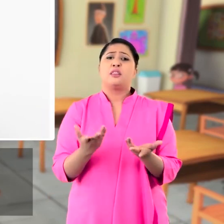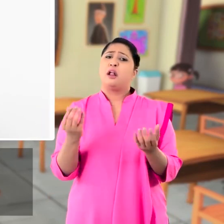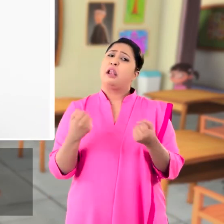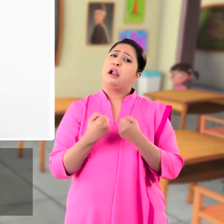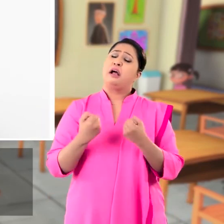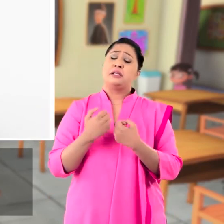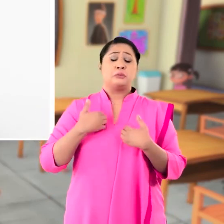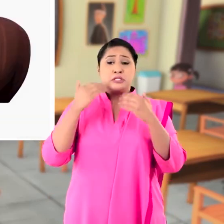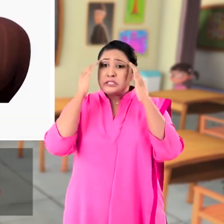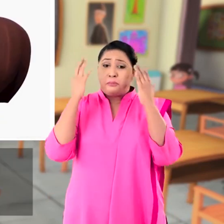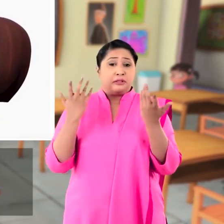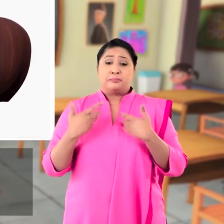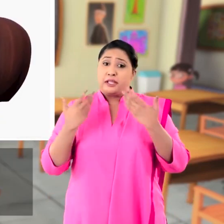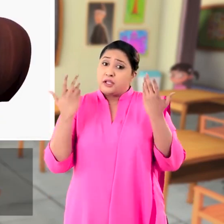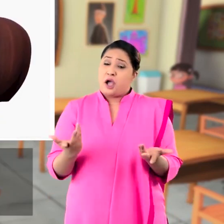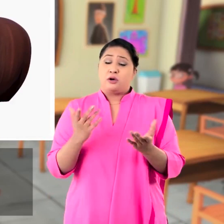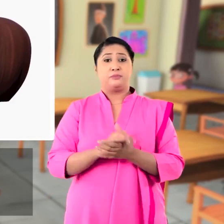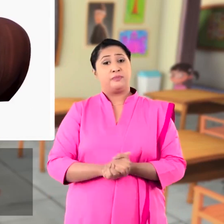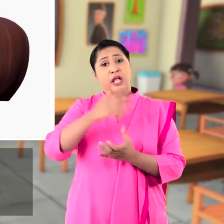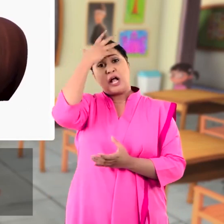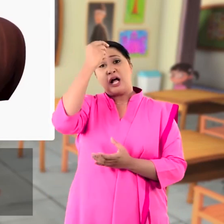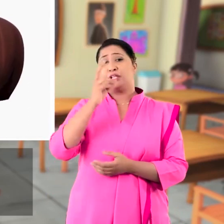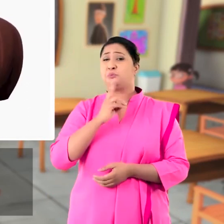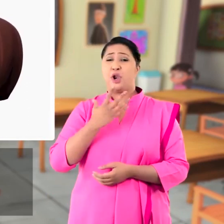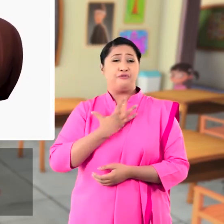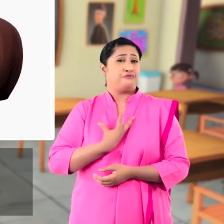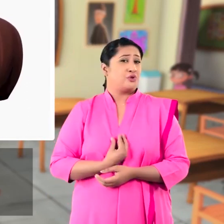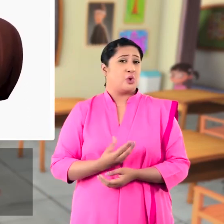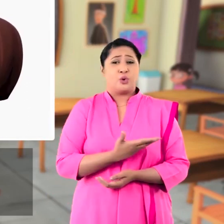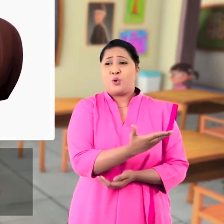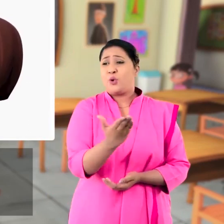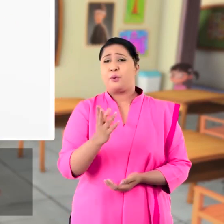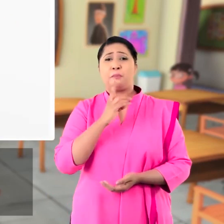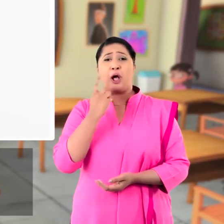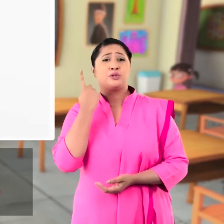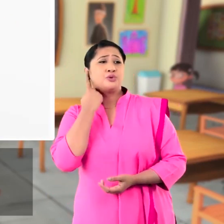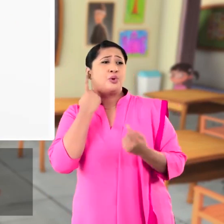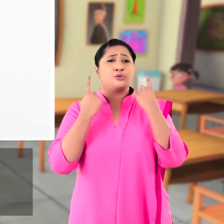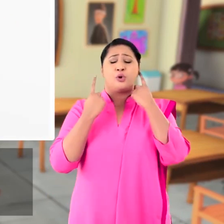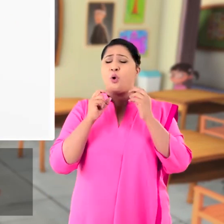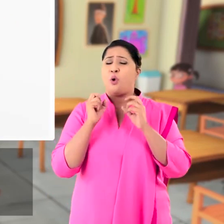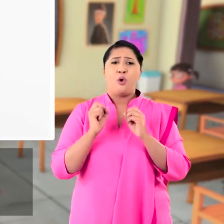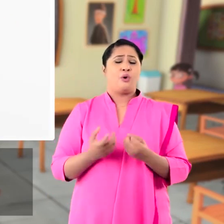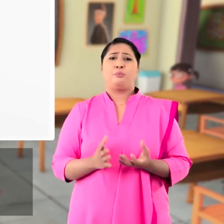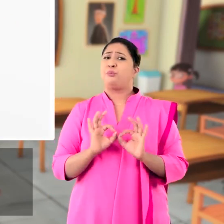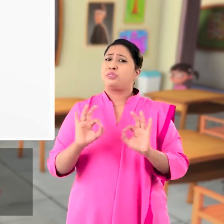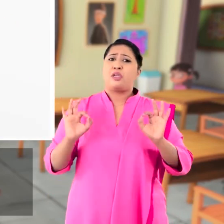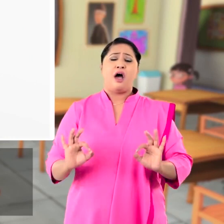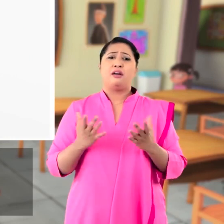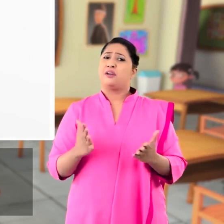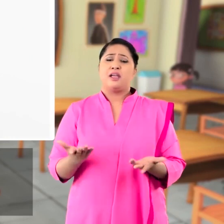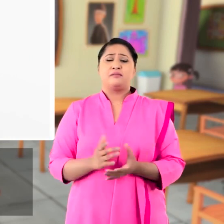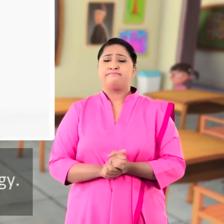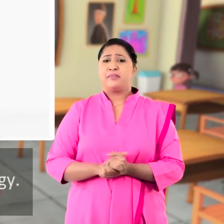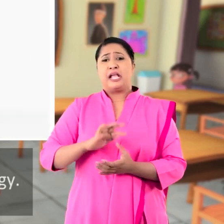ही नहीं आ रही कि मैं क्या करूं। अफसोस की बात है कि कोई किसी और की राय सुनने के लिए तैयार ही नहीं। किसी दिन टींडे बैंगन